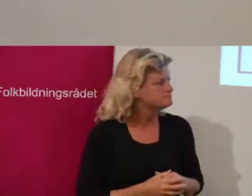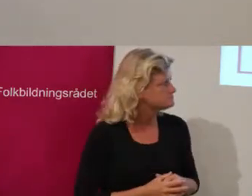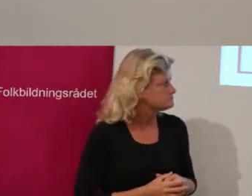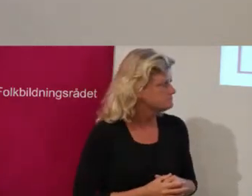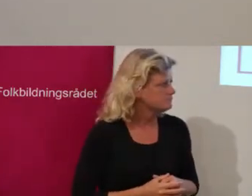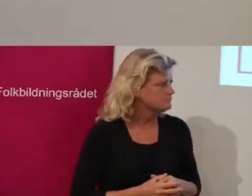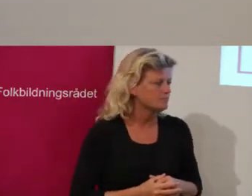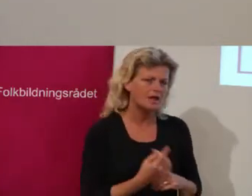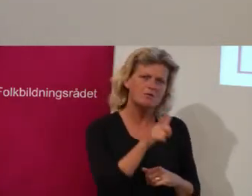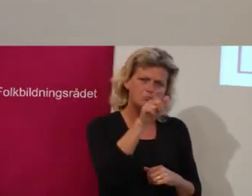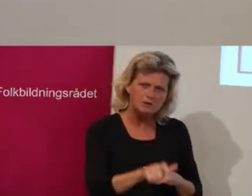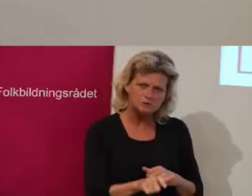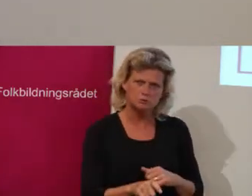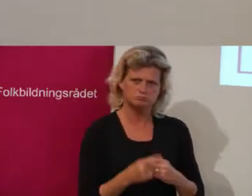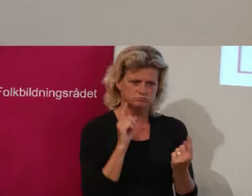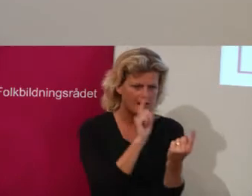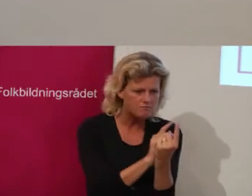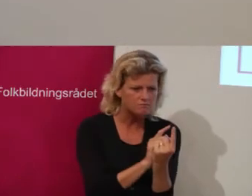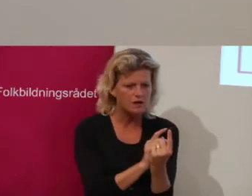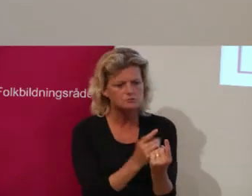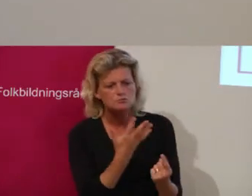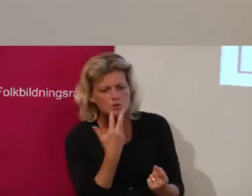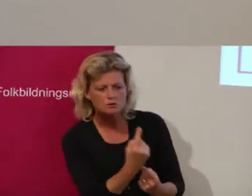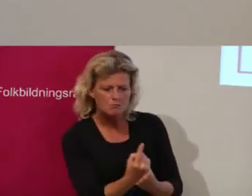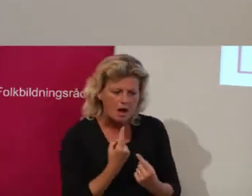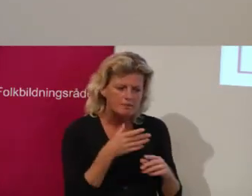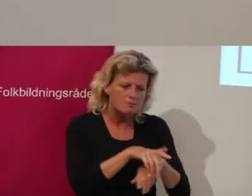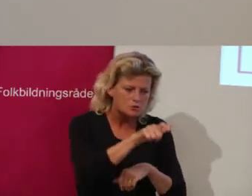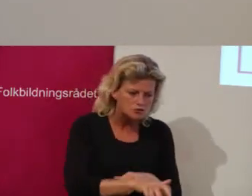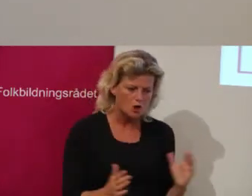som sa till mig när jag hade pratat om volymer ett tag,